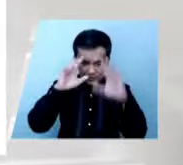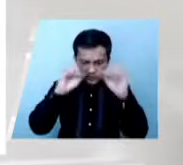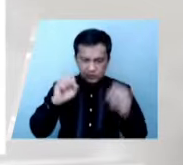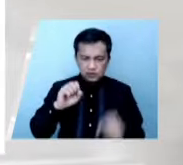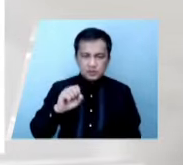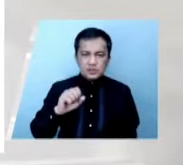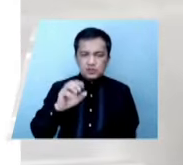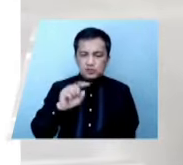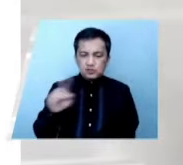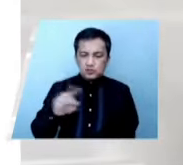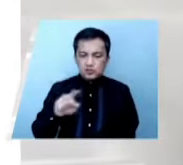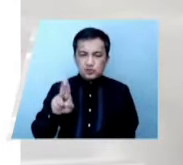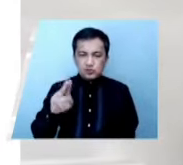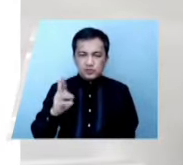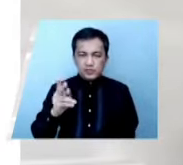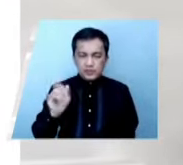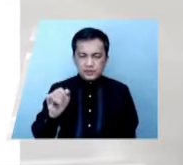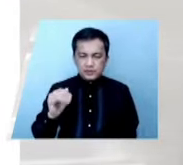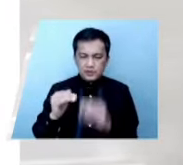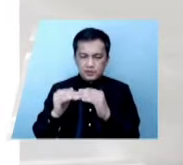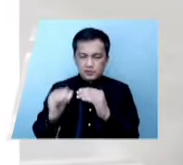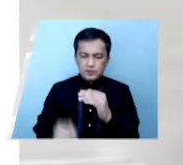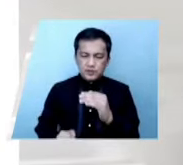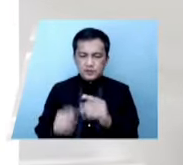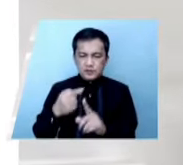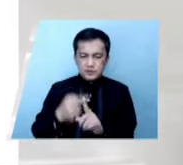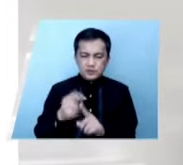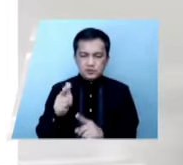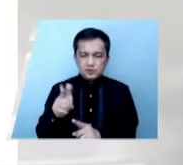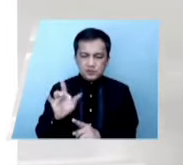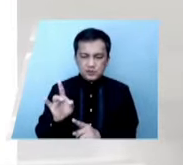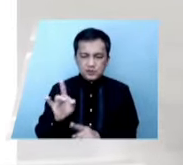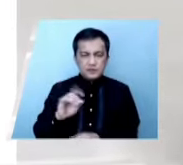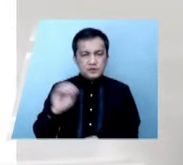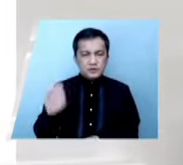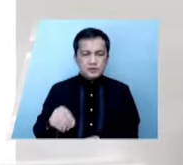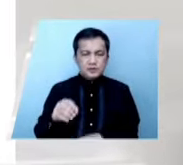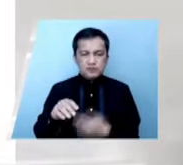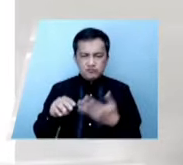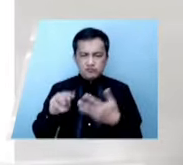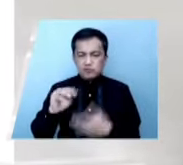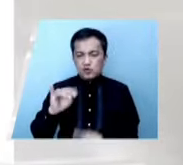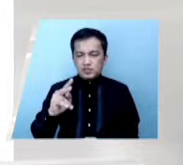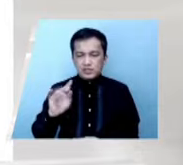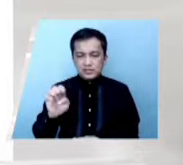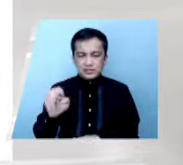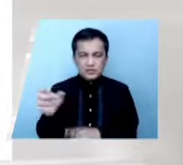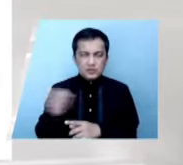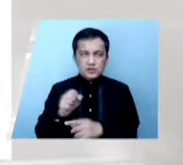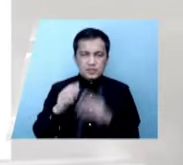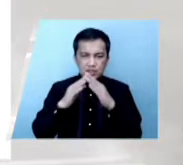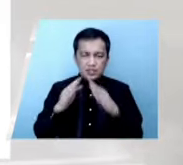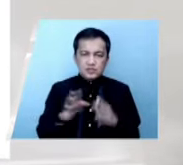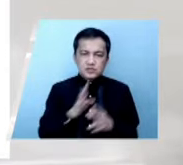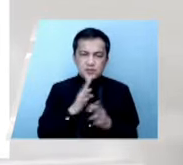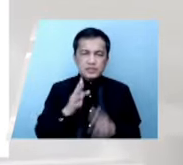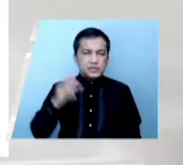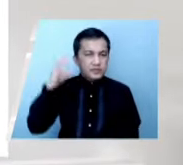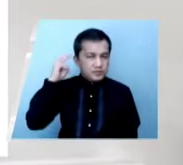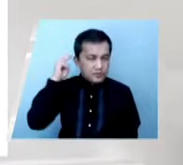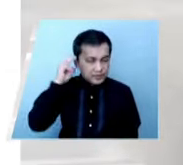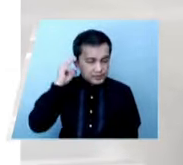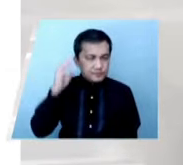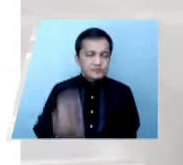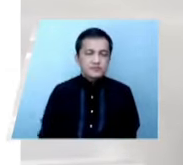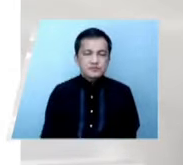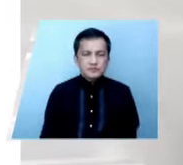Zubiri. Bumaba sa positive 28% o moderate ang nakuha ni House Speaker Martin Romualdez.